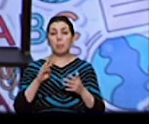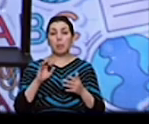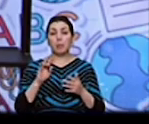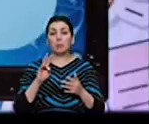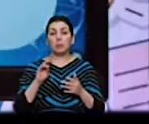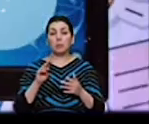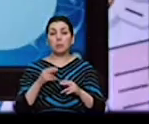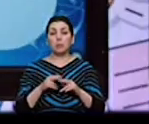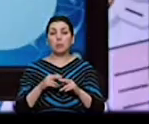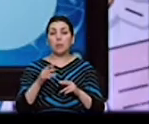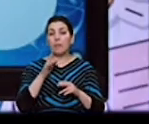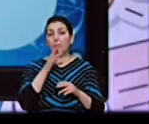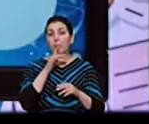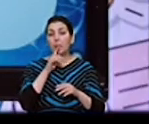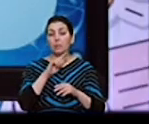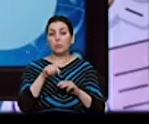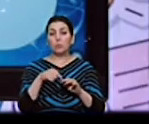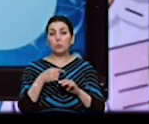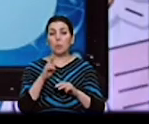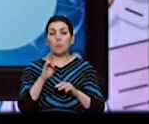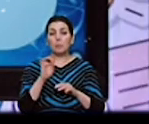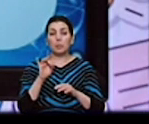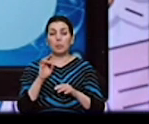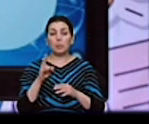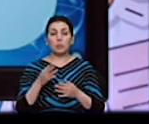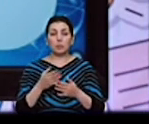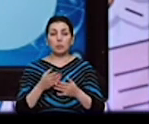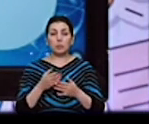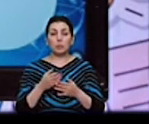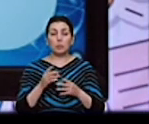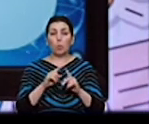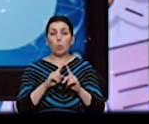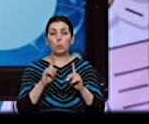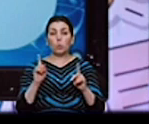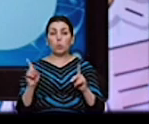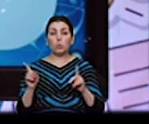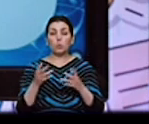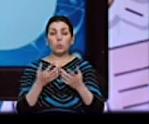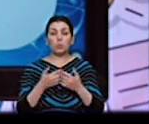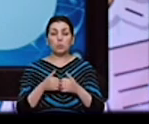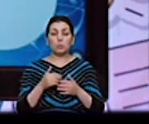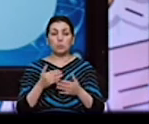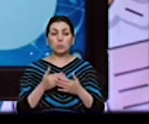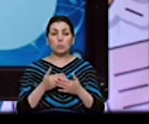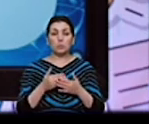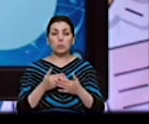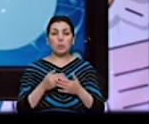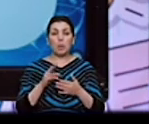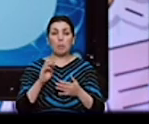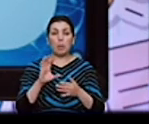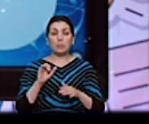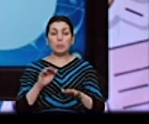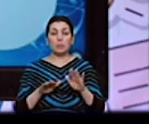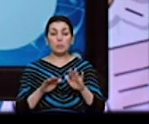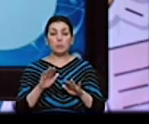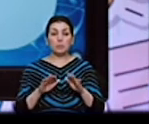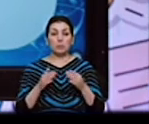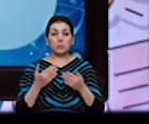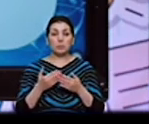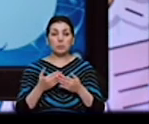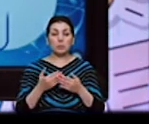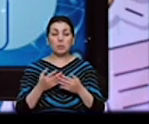esa vaqt o'lchovbirliklari, uzunlik o'lchovbirliklari, massa